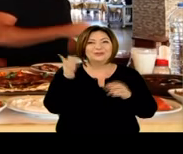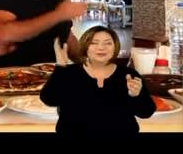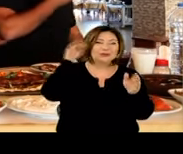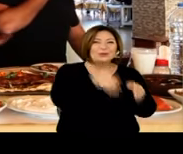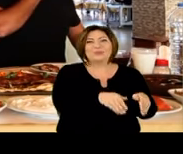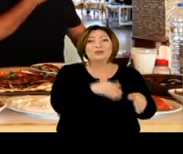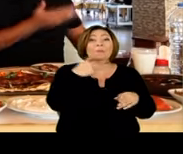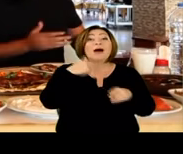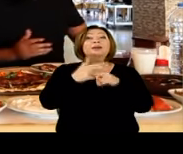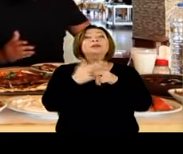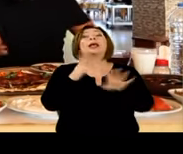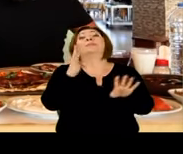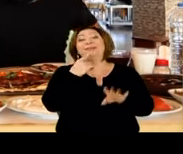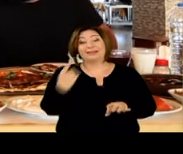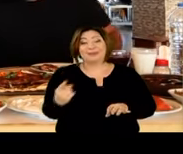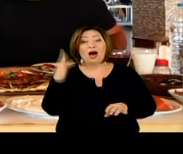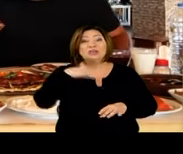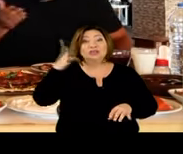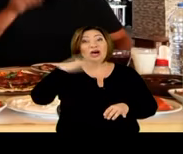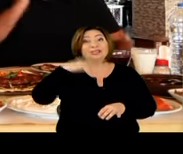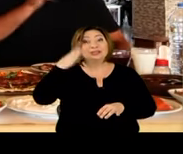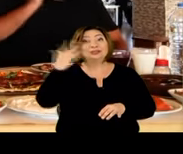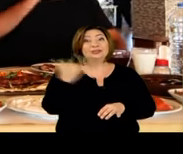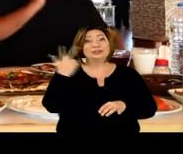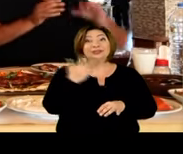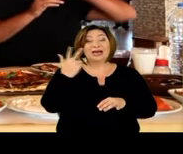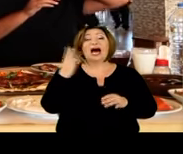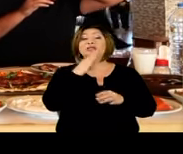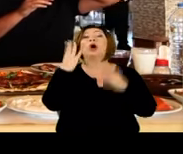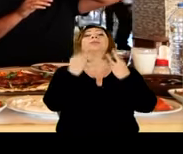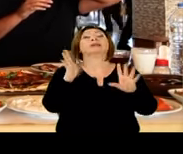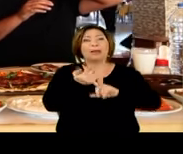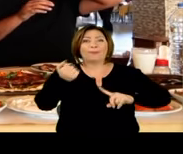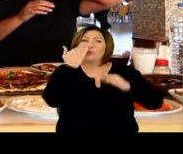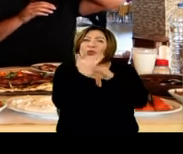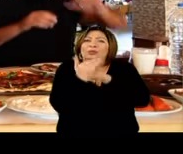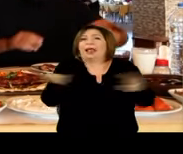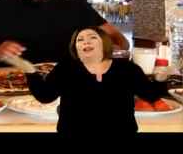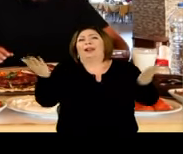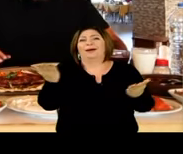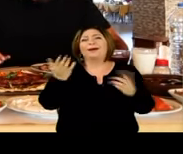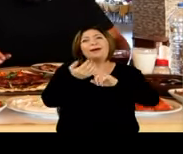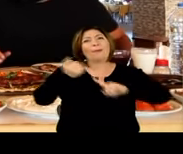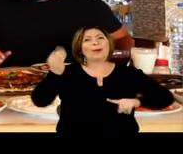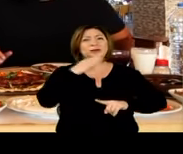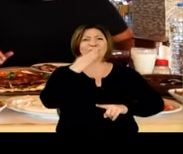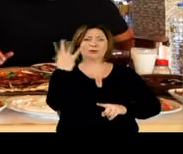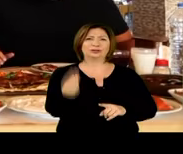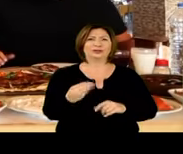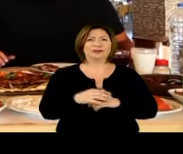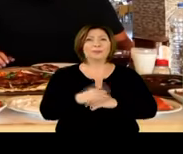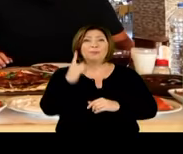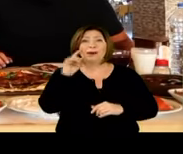Bu da kacel etme bu ne? Acı acı. Ne? Ya acı olmazsa kebap olur mu? Acı olmayan da kebap mı olur? Bir tık